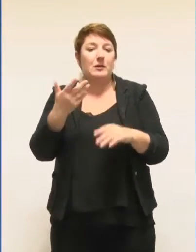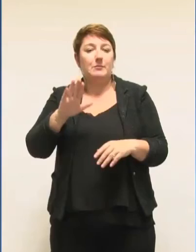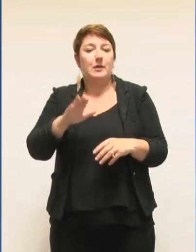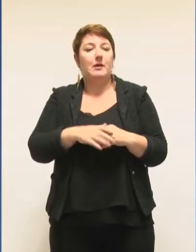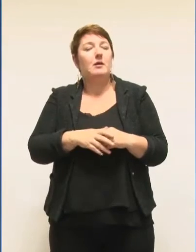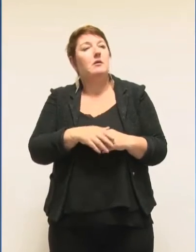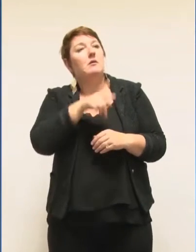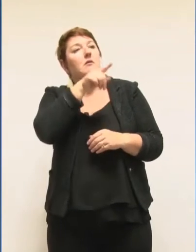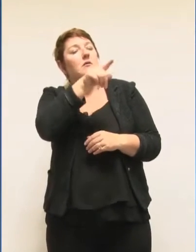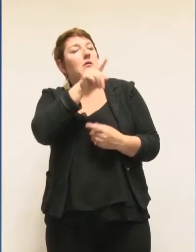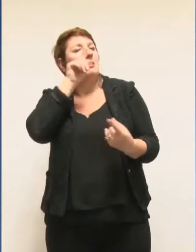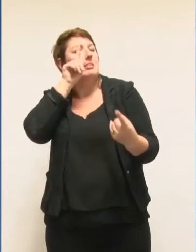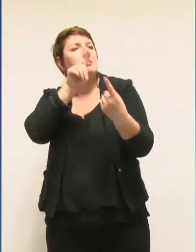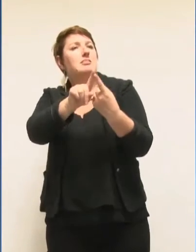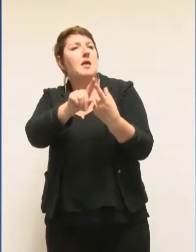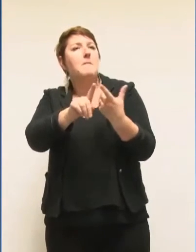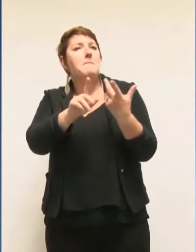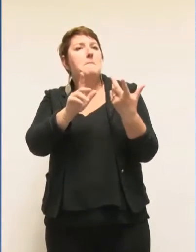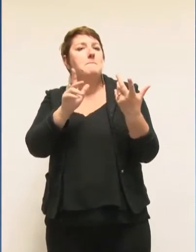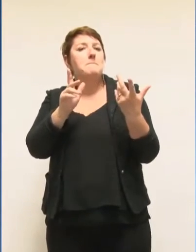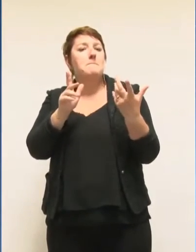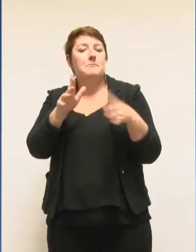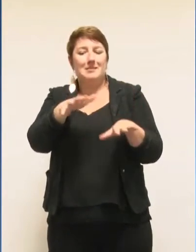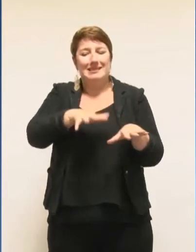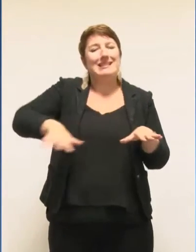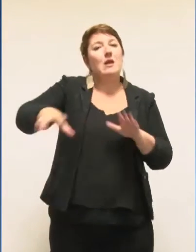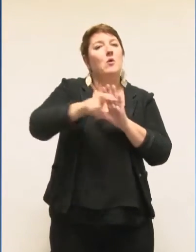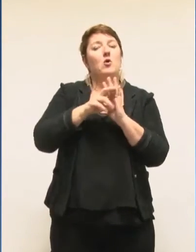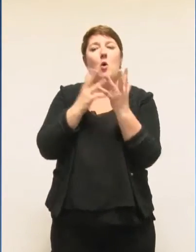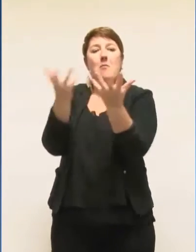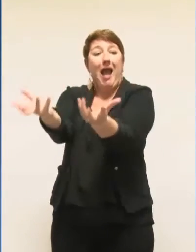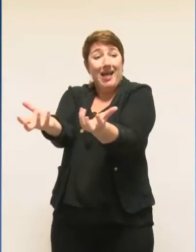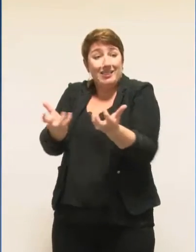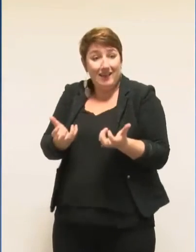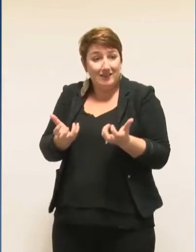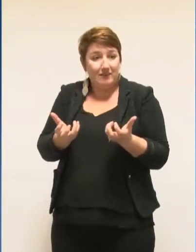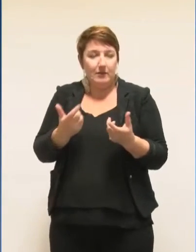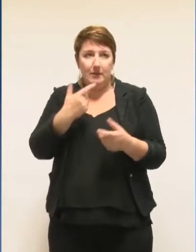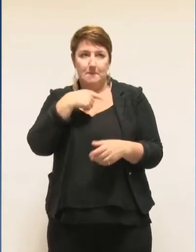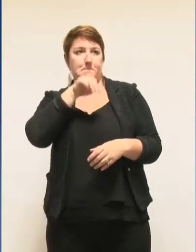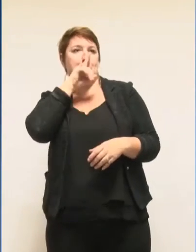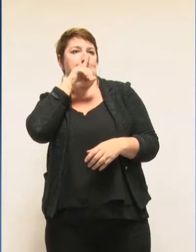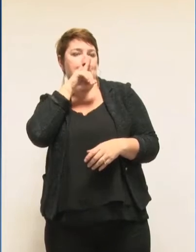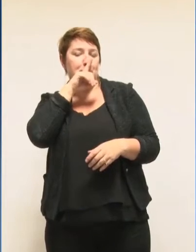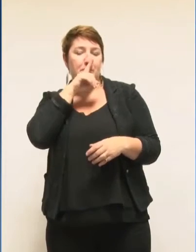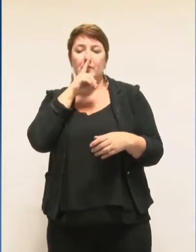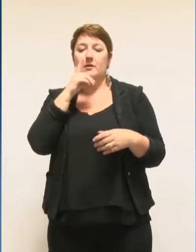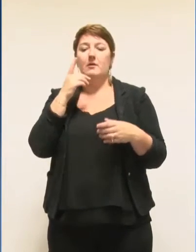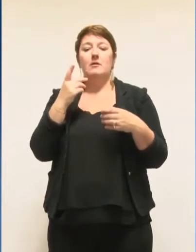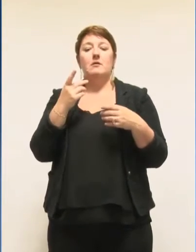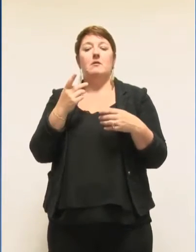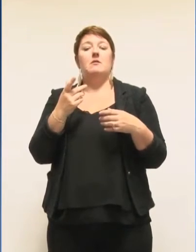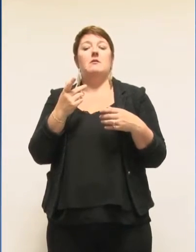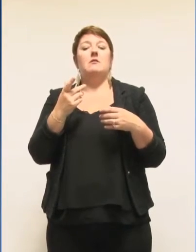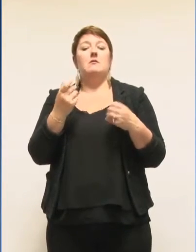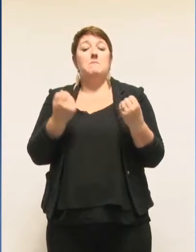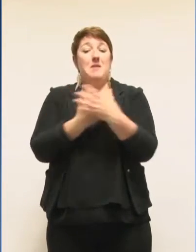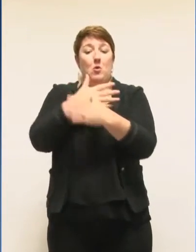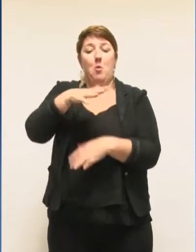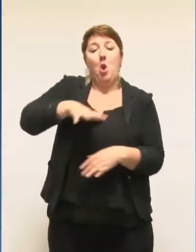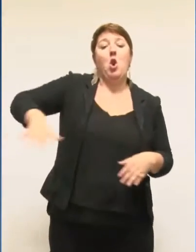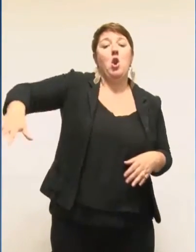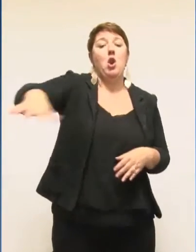des questions relatives à l'attractivité du territoire. La ville-centre au sein de la métropole joue un rôle